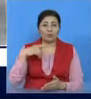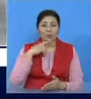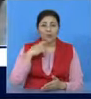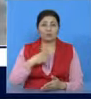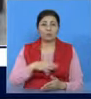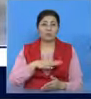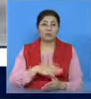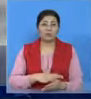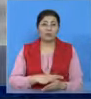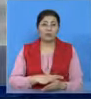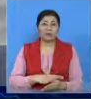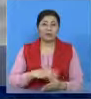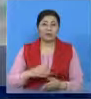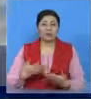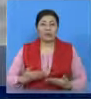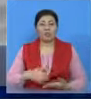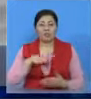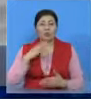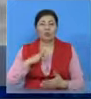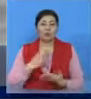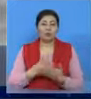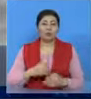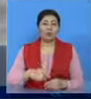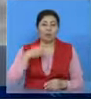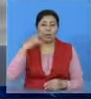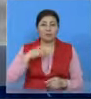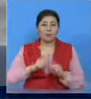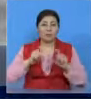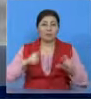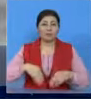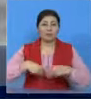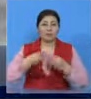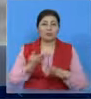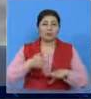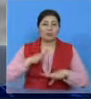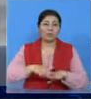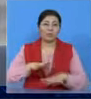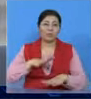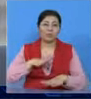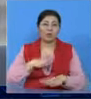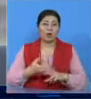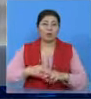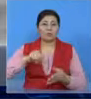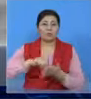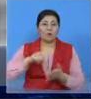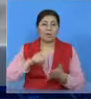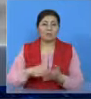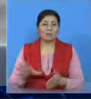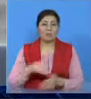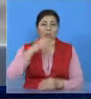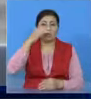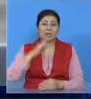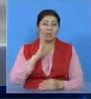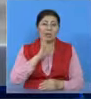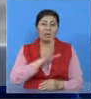мектебін ашу өте қиын болды. Соған атсалысып, ата-аналардың барлығын үгіттеп, балдарыңды қазақша беріңдер, қазақша